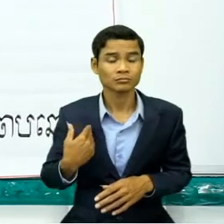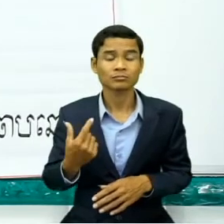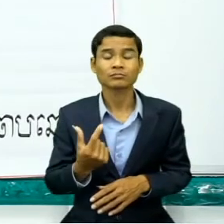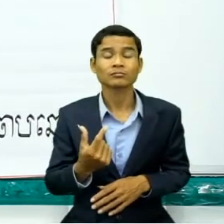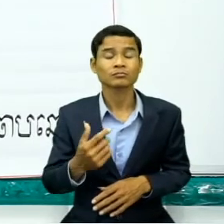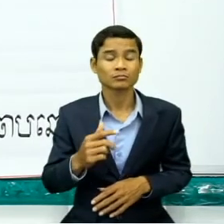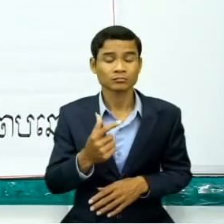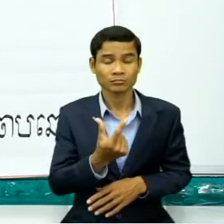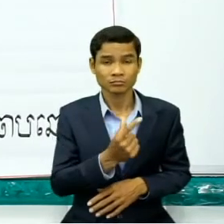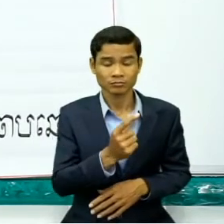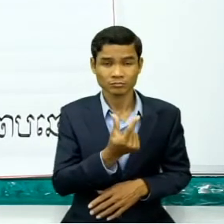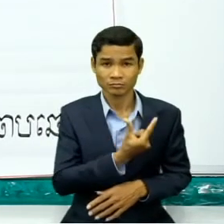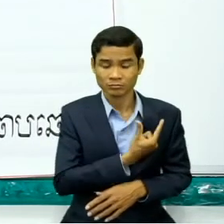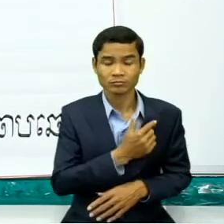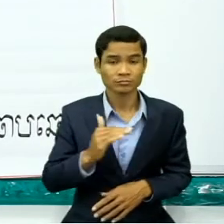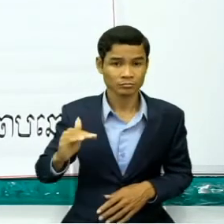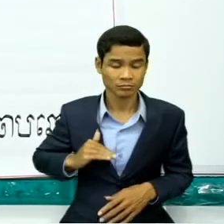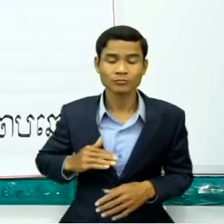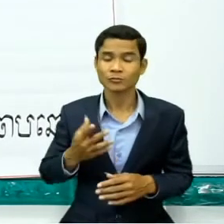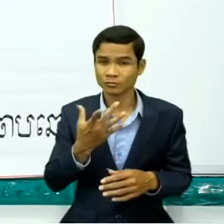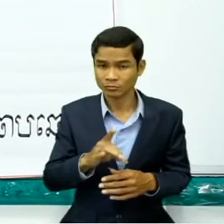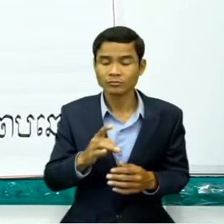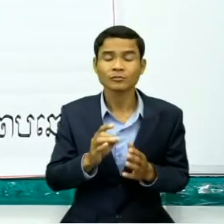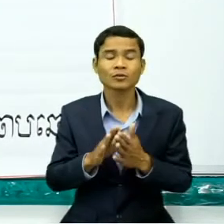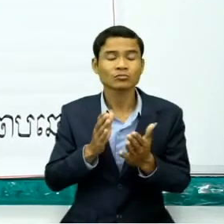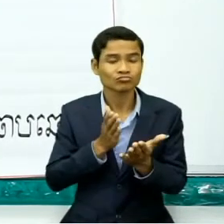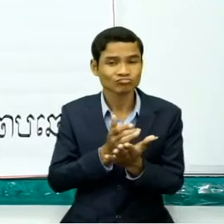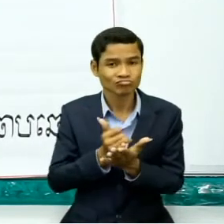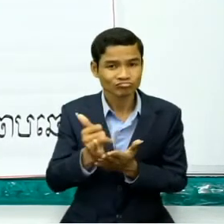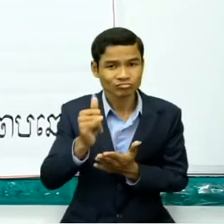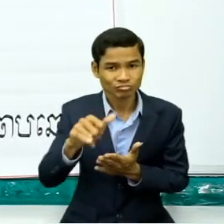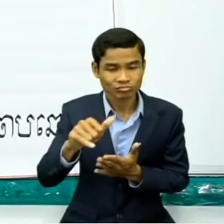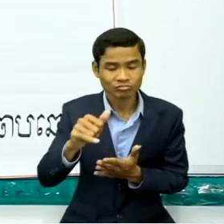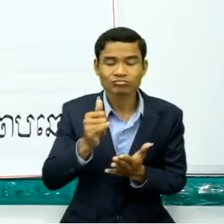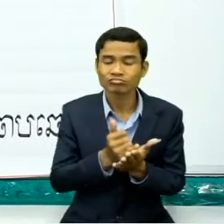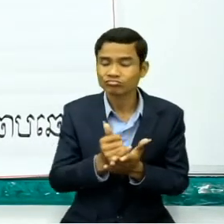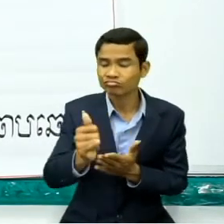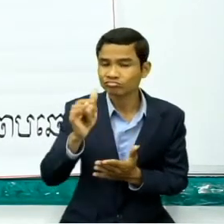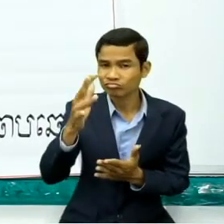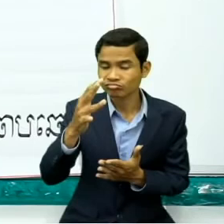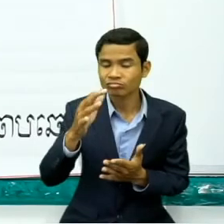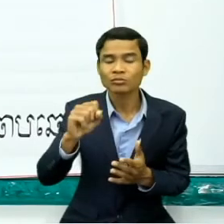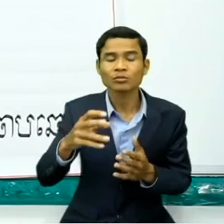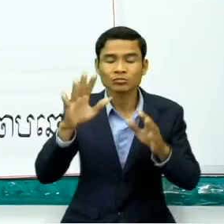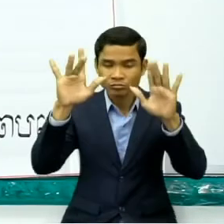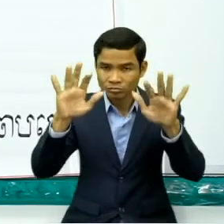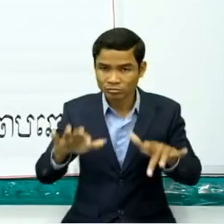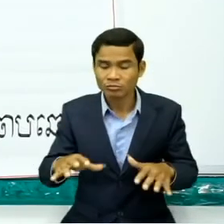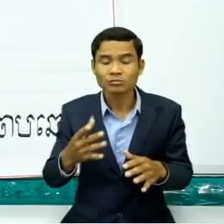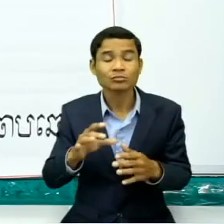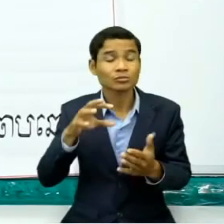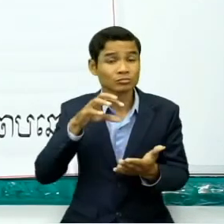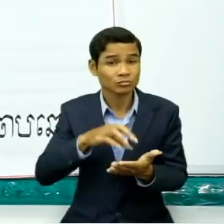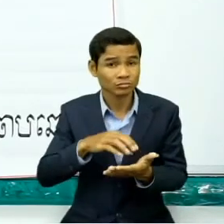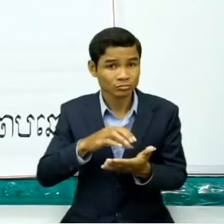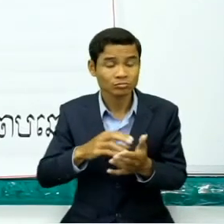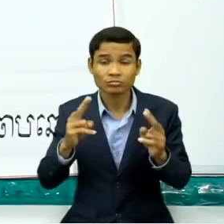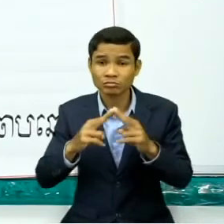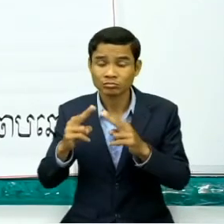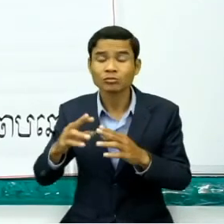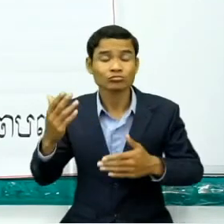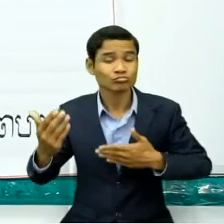พลกจางเตยพนมเป็งเปปจุ่มจ้าคนอาจฉลายบานเตยยังอ่านอัตบัตจบหายจ้าคนโกนจังจ้าคนฉลายท้าพลกกอดจางเตยพนมเป็งเปปจุ่มได้ซาตายจ้าเปปจุ่มนั่งคือเป็นเพลงทะเลก้อนมันกอดมันอาจชูรั้วได้บานจ้าให้มวยเตี้ยในพนมเป็งคือตีกรองคือสบายอู้ U o nè. Chà, ọc